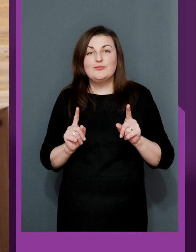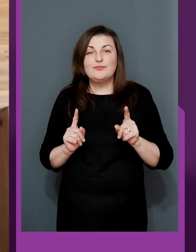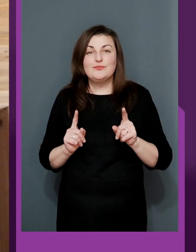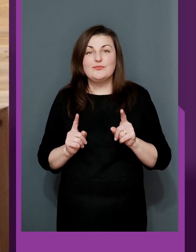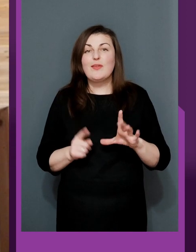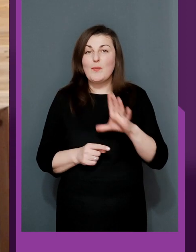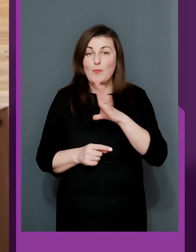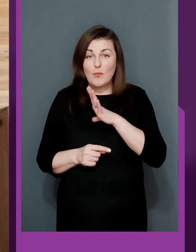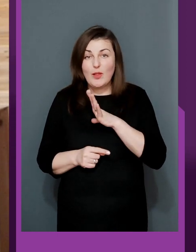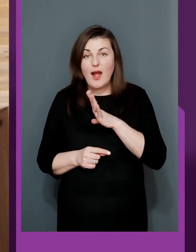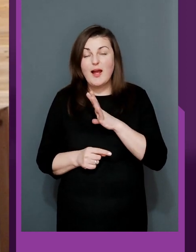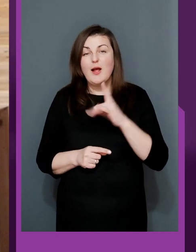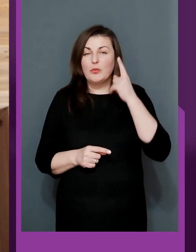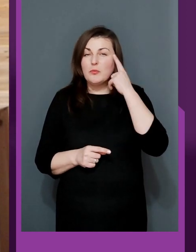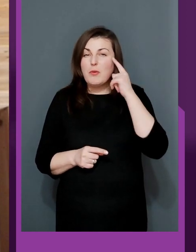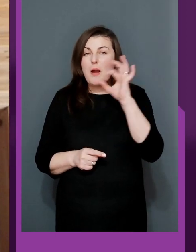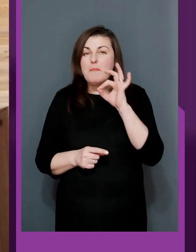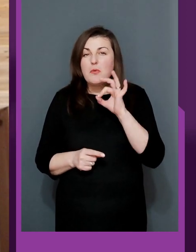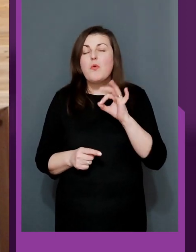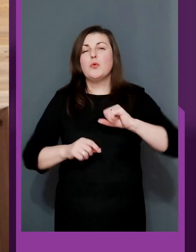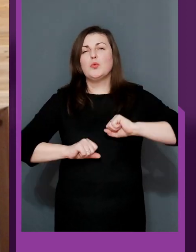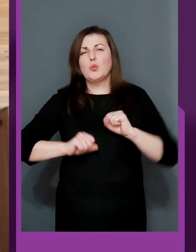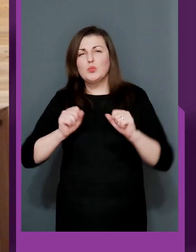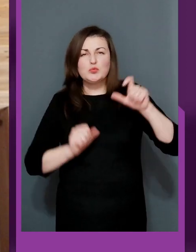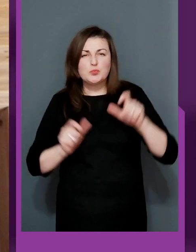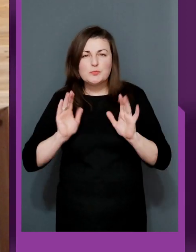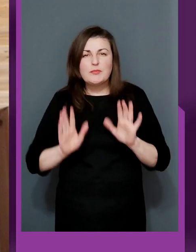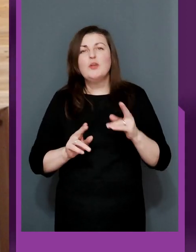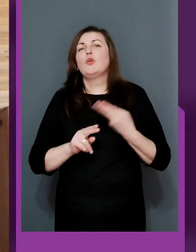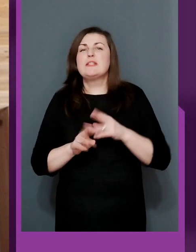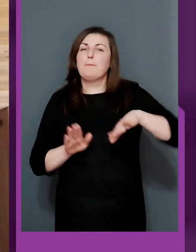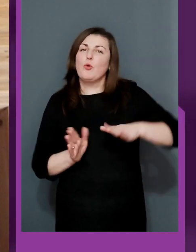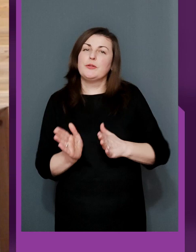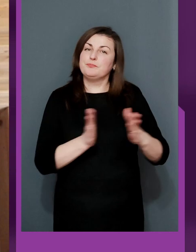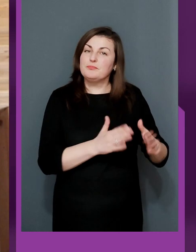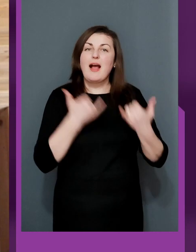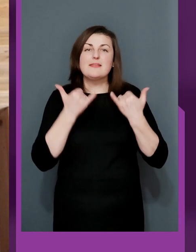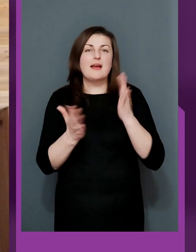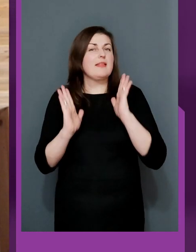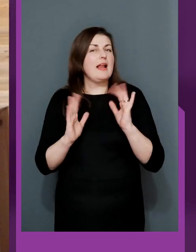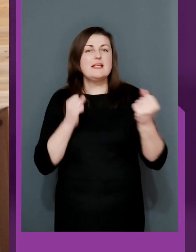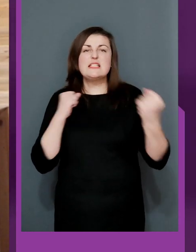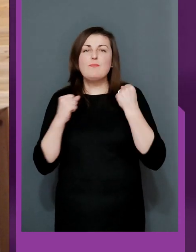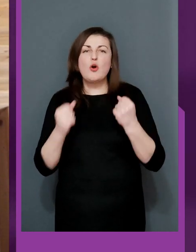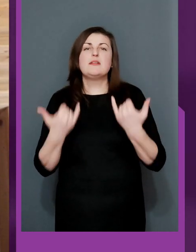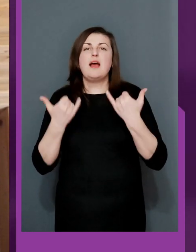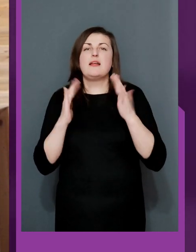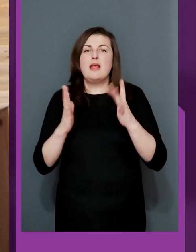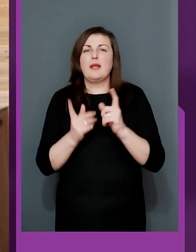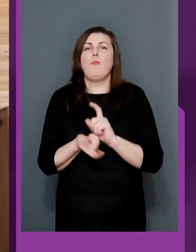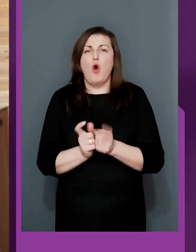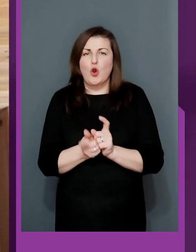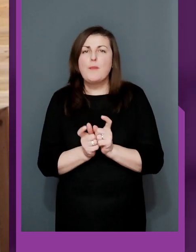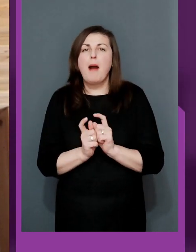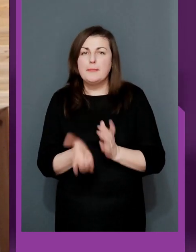що Була оця думка про дружбу що це на потім зараз тільки спорт зараз тільки